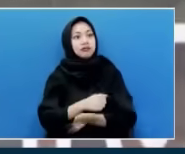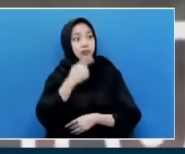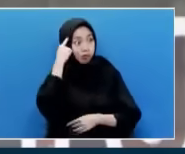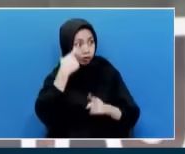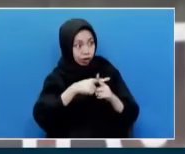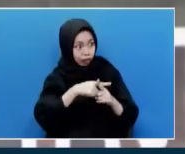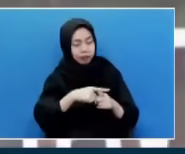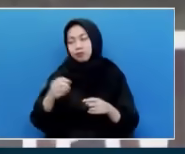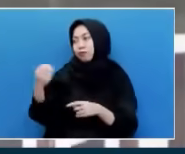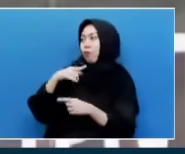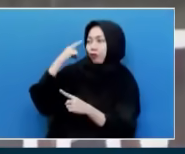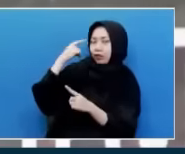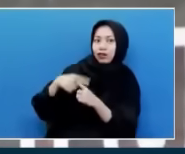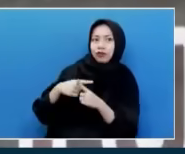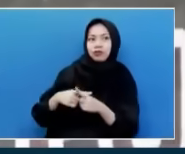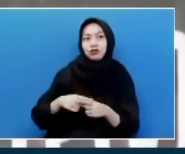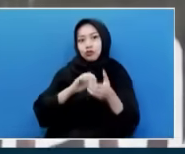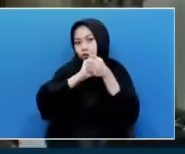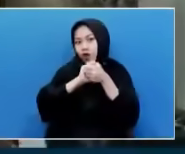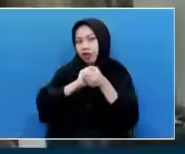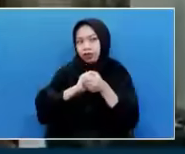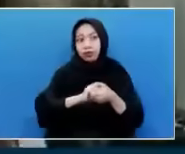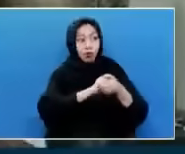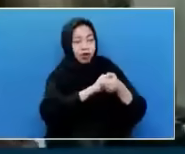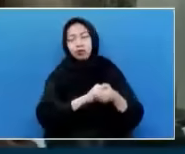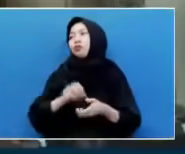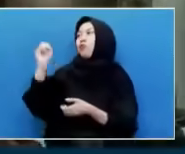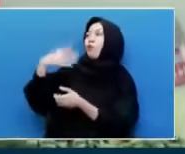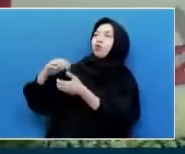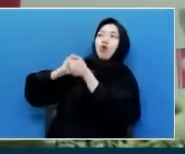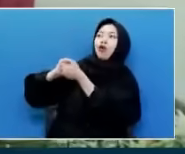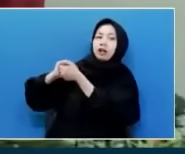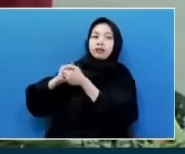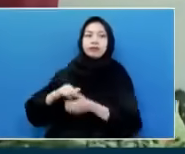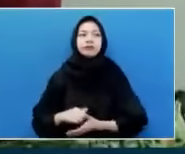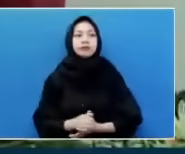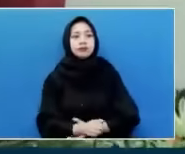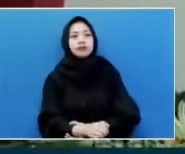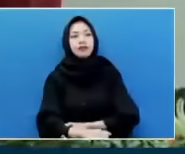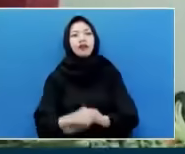yakinid dibilangnya gak kuat yang